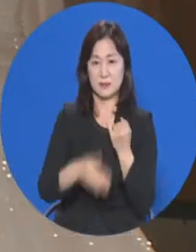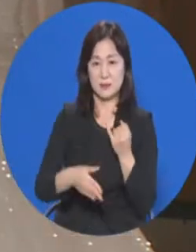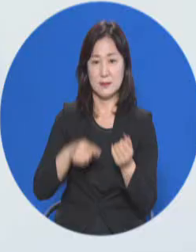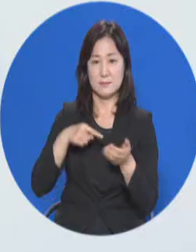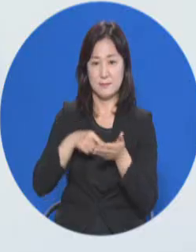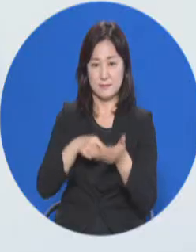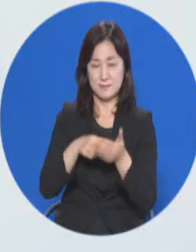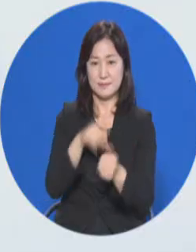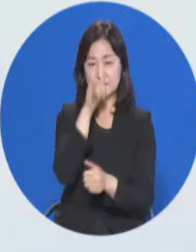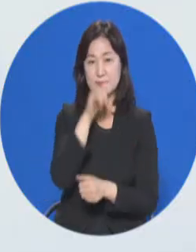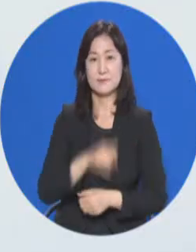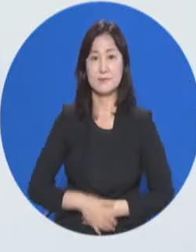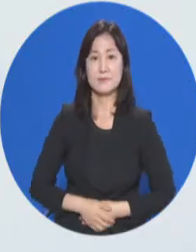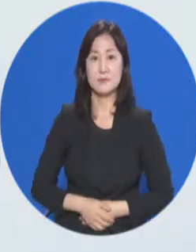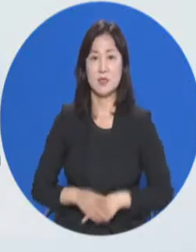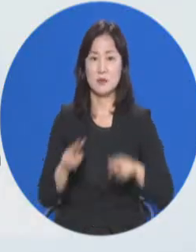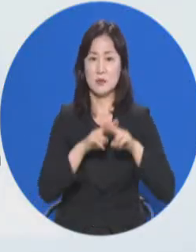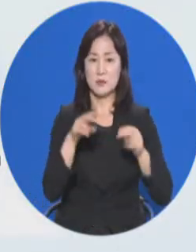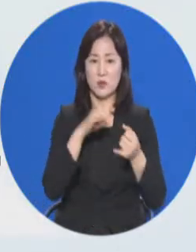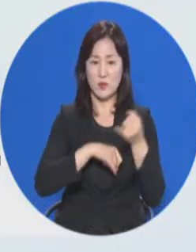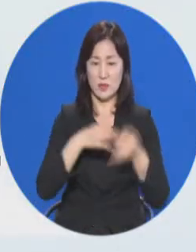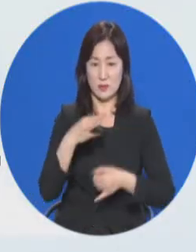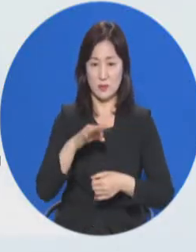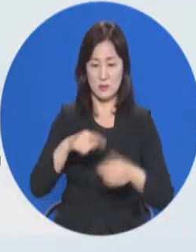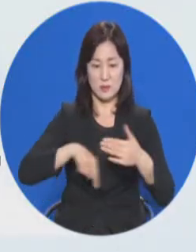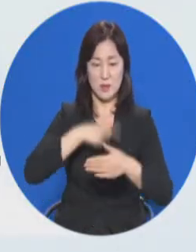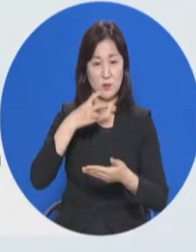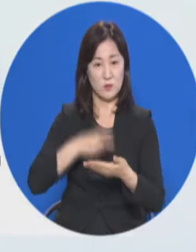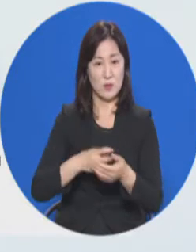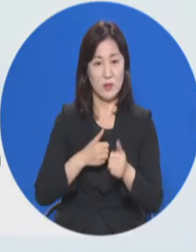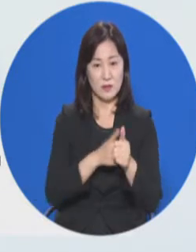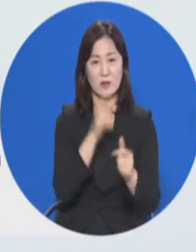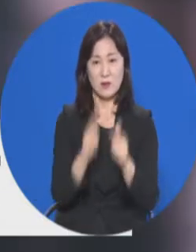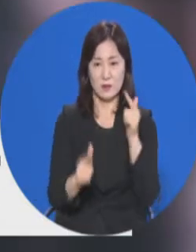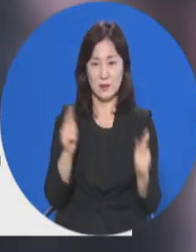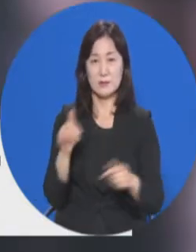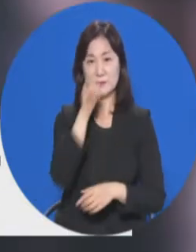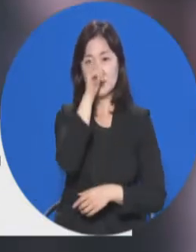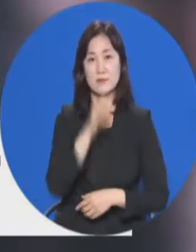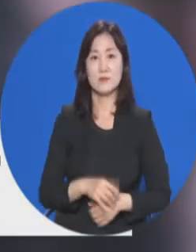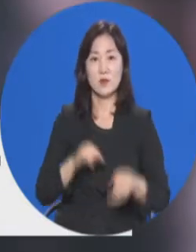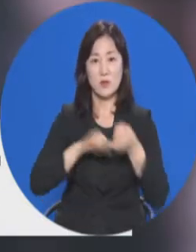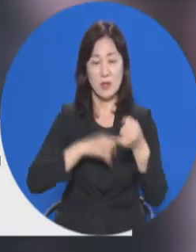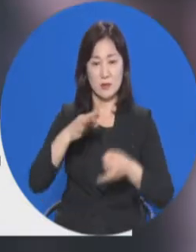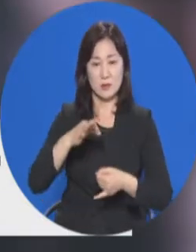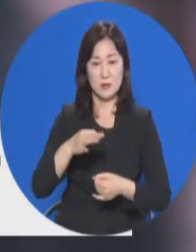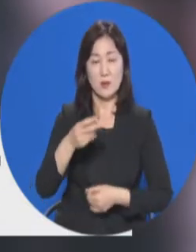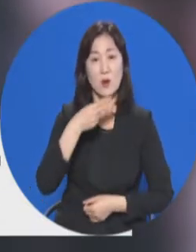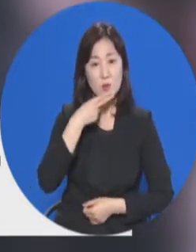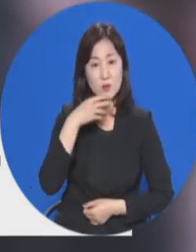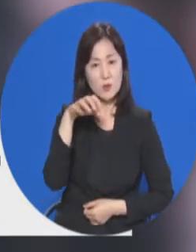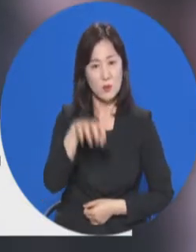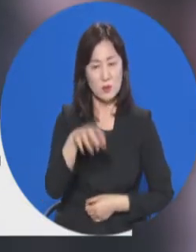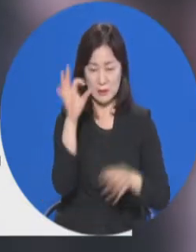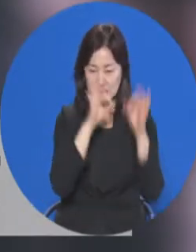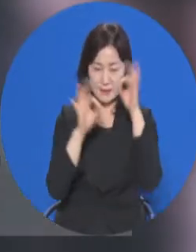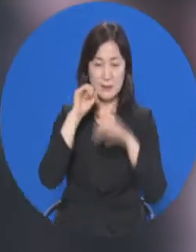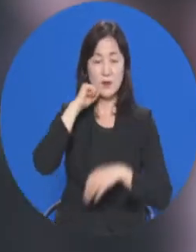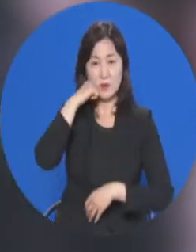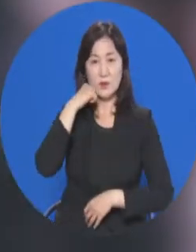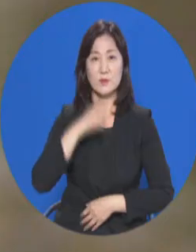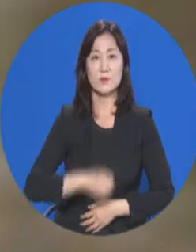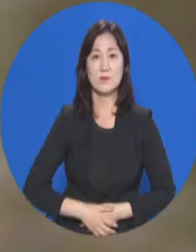있습니다. 취소 위약금도 업체 내부 규정에 따라 제각각인데 위약금을 받지 않는 웨딩 업체는 찾기 힘들